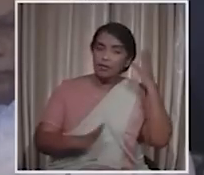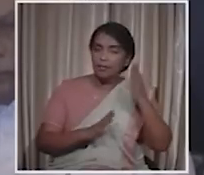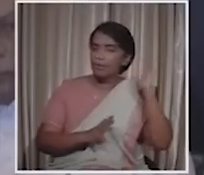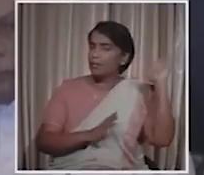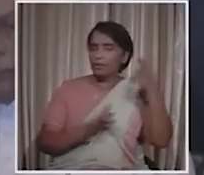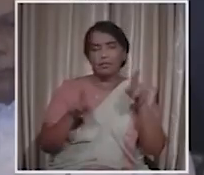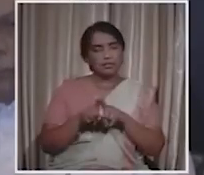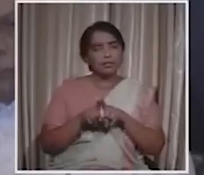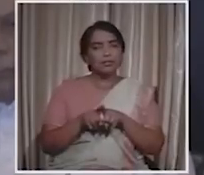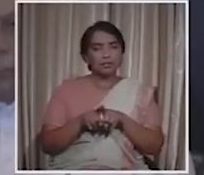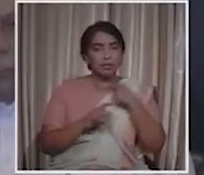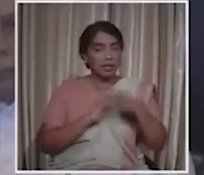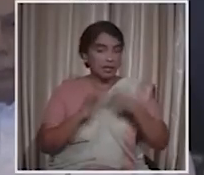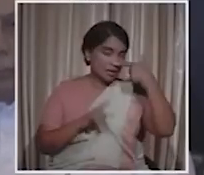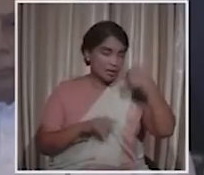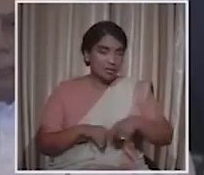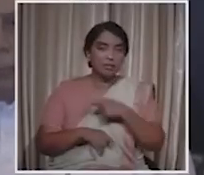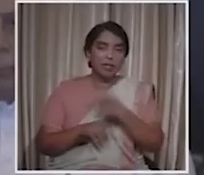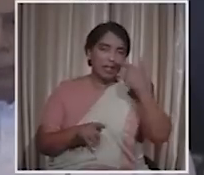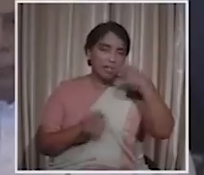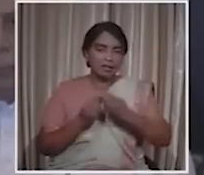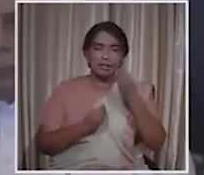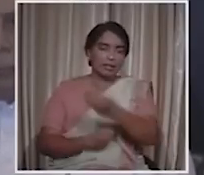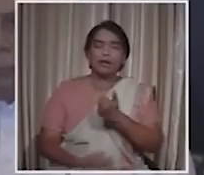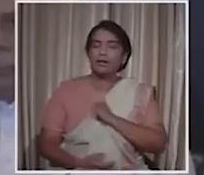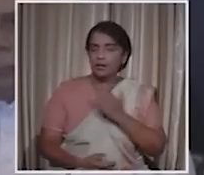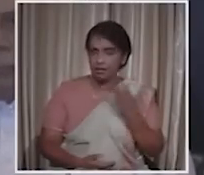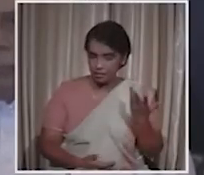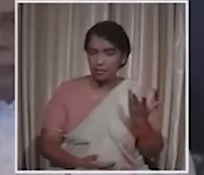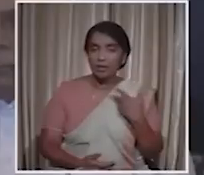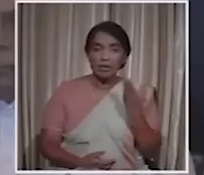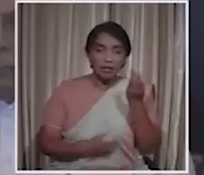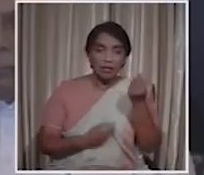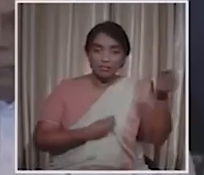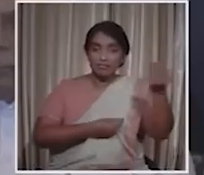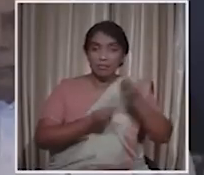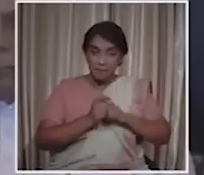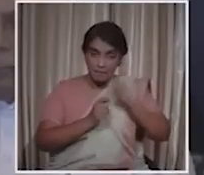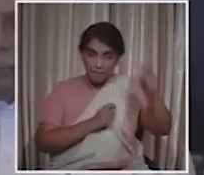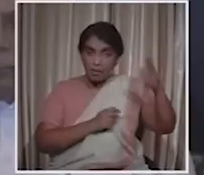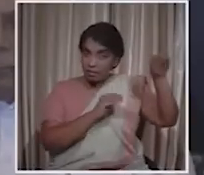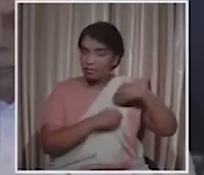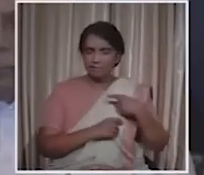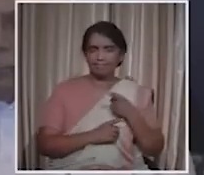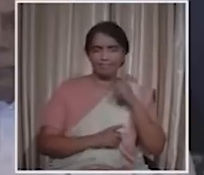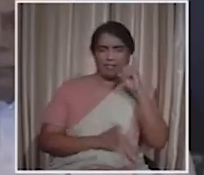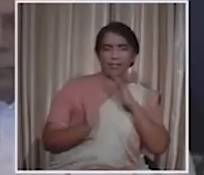කිසිදු ආයතනයක් අපේ තෙල් සංස්ථාවට තෙල් දෙන්න කැමති නැහැ. අත්පිට මුදලටවත් තෙල් දෙන්න ඒ අය පස්ස